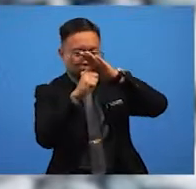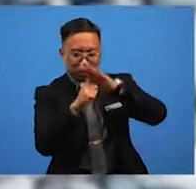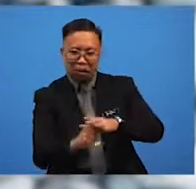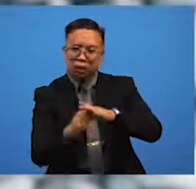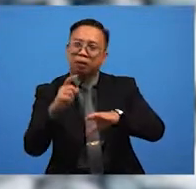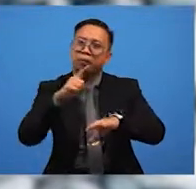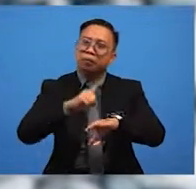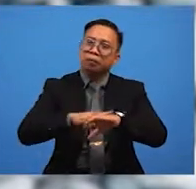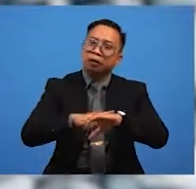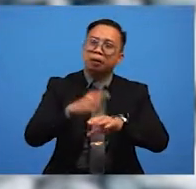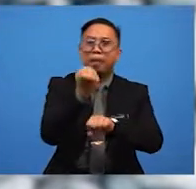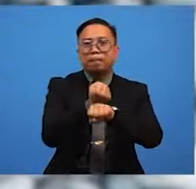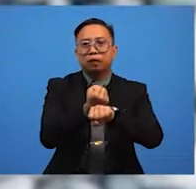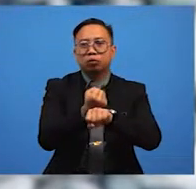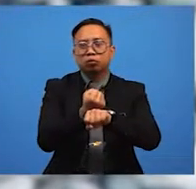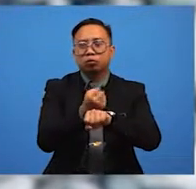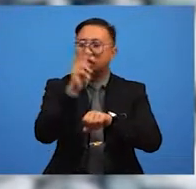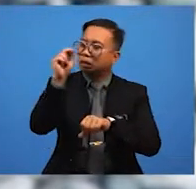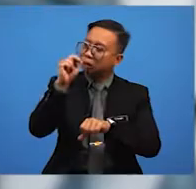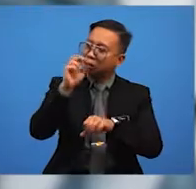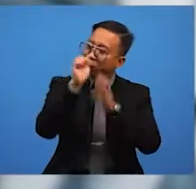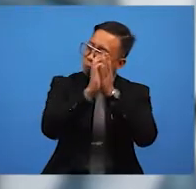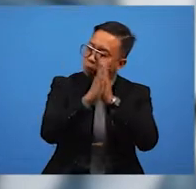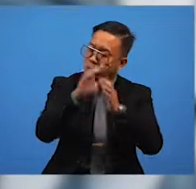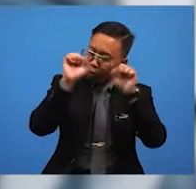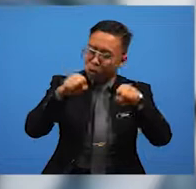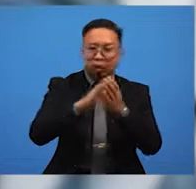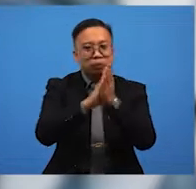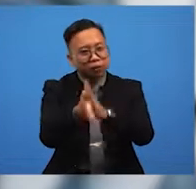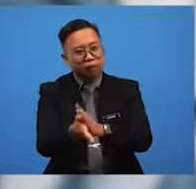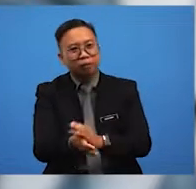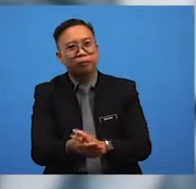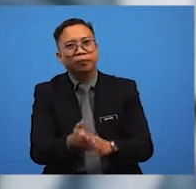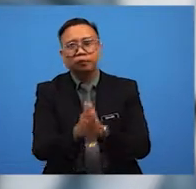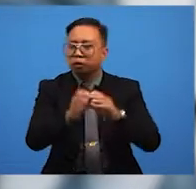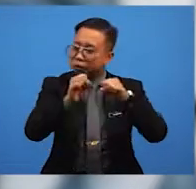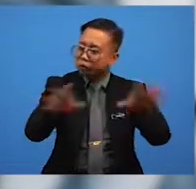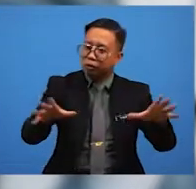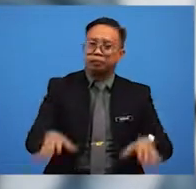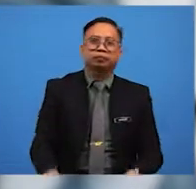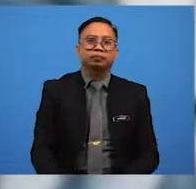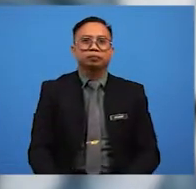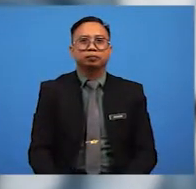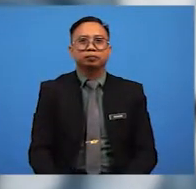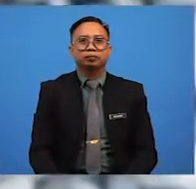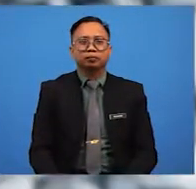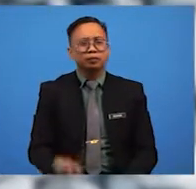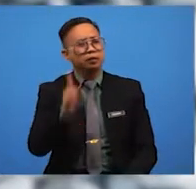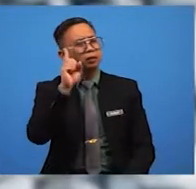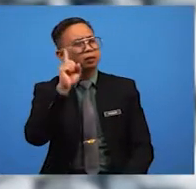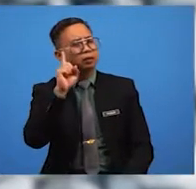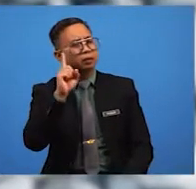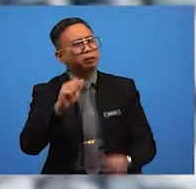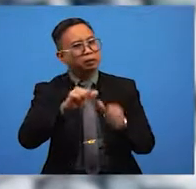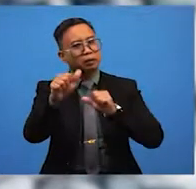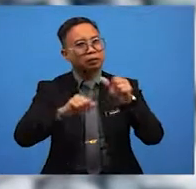batuan dan akhirnya batuan pecah. Di kawasan manakah proses ini giat berlaku?